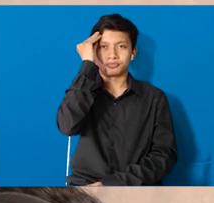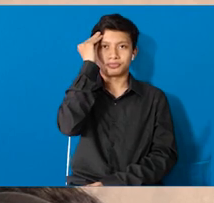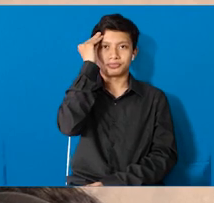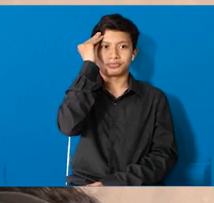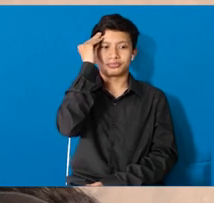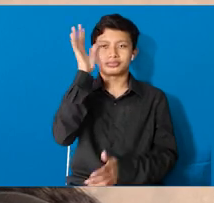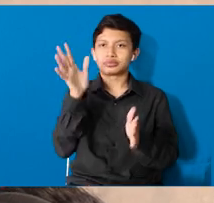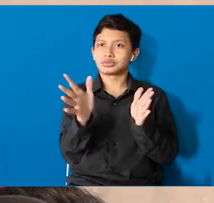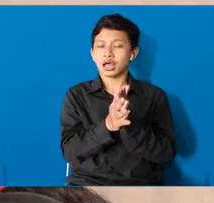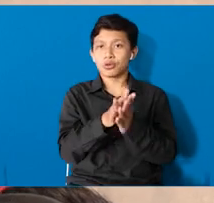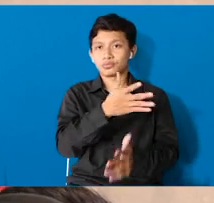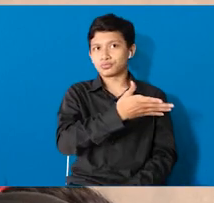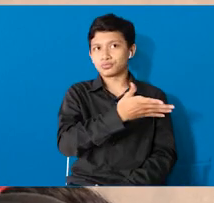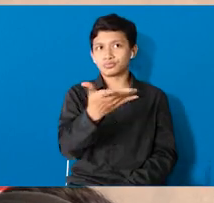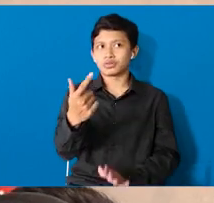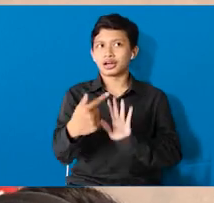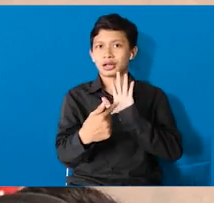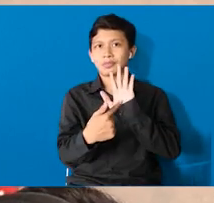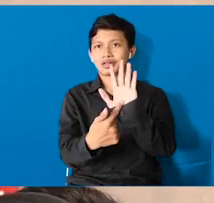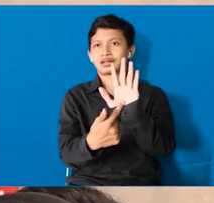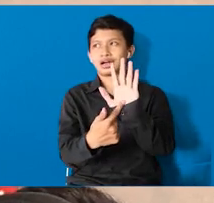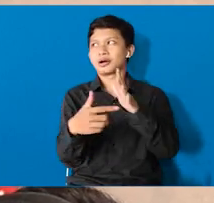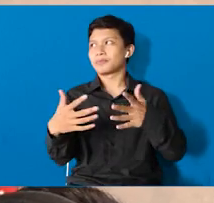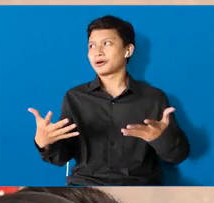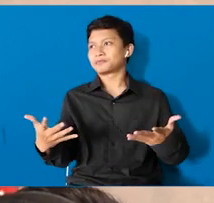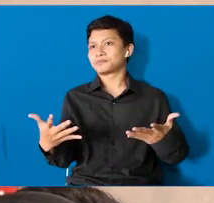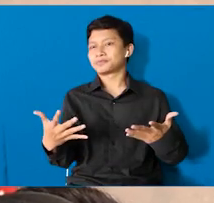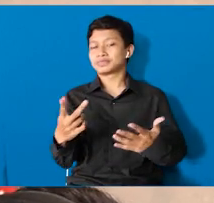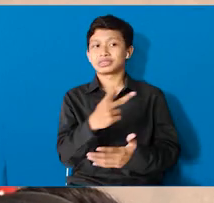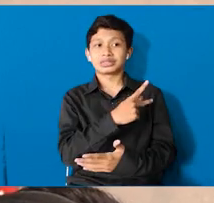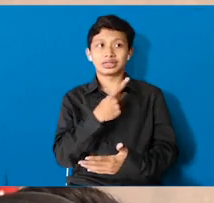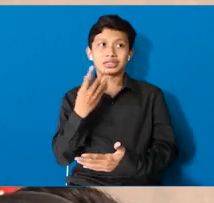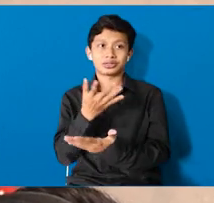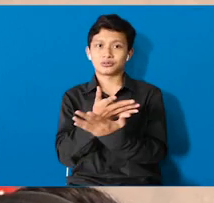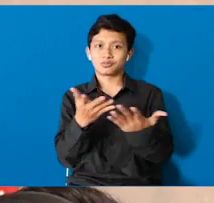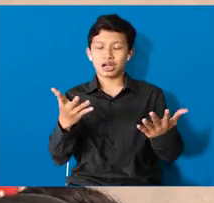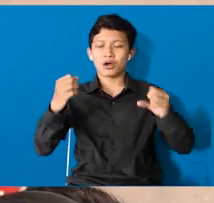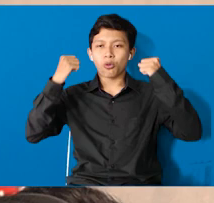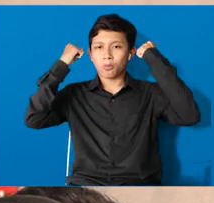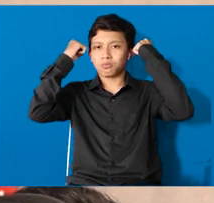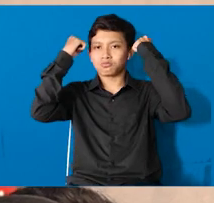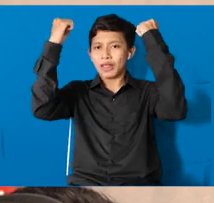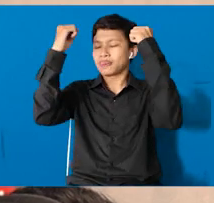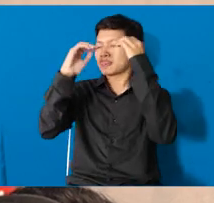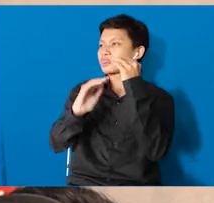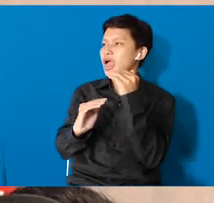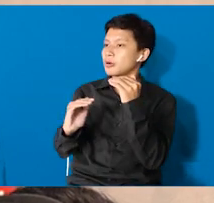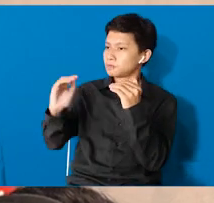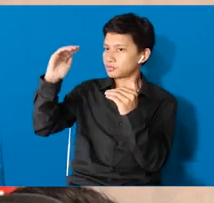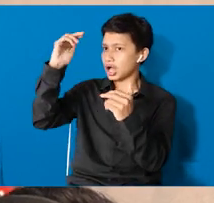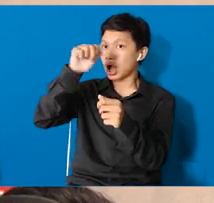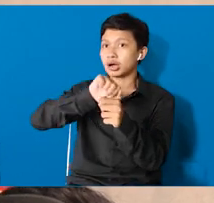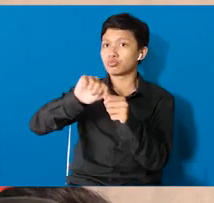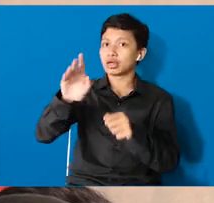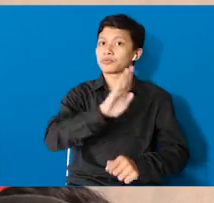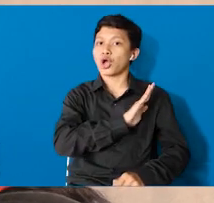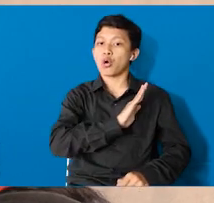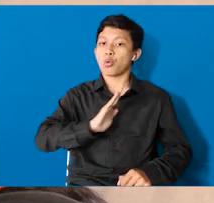kita. Dan untuk kedepannya mudah-mudahan kita semakin kuat, semakin banyak menyertakan